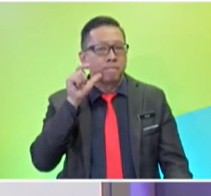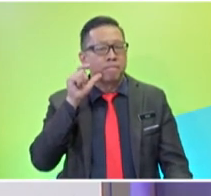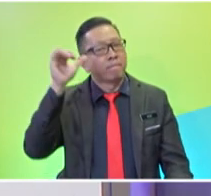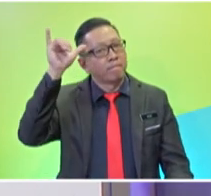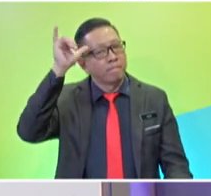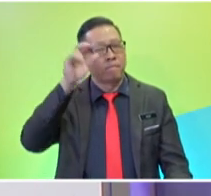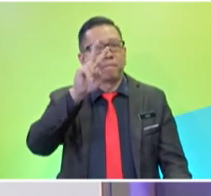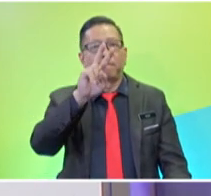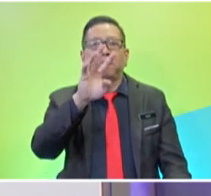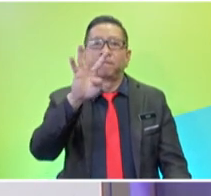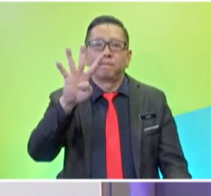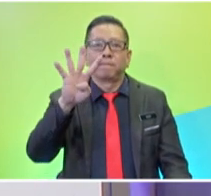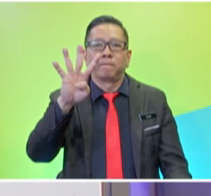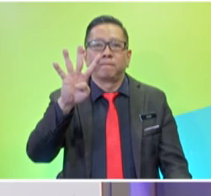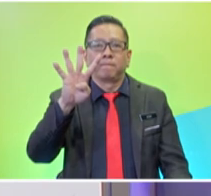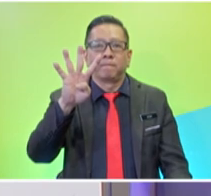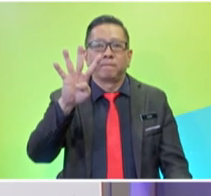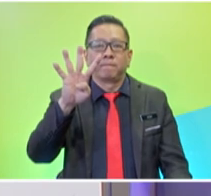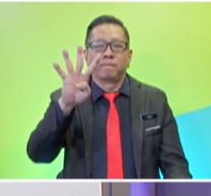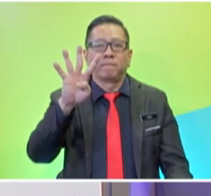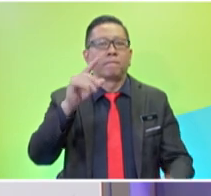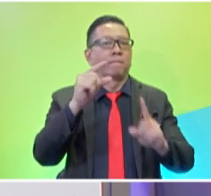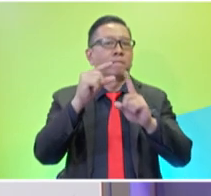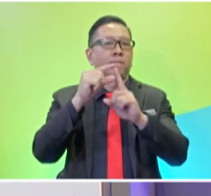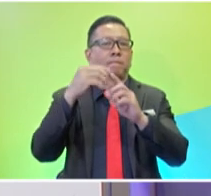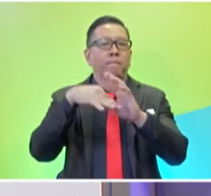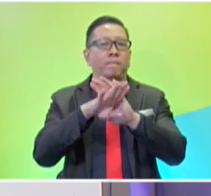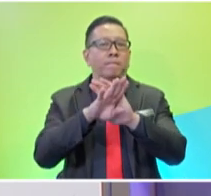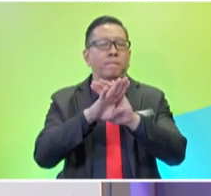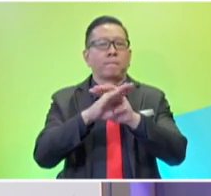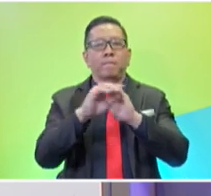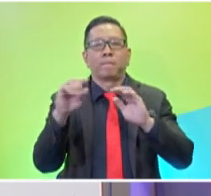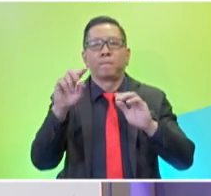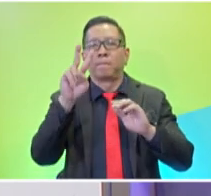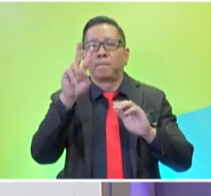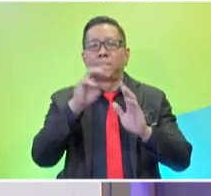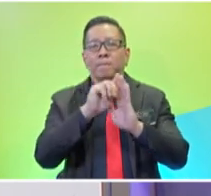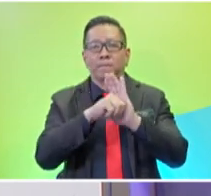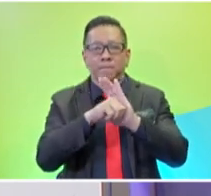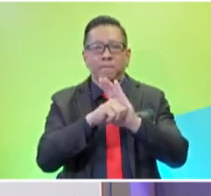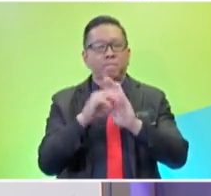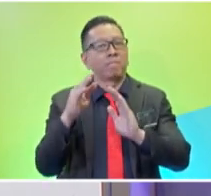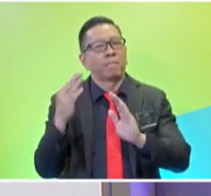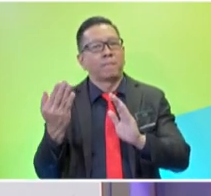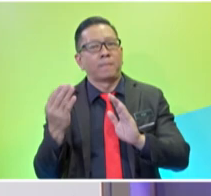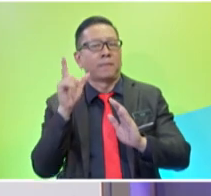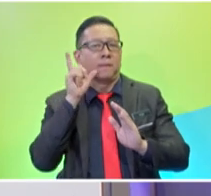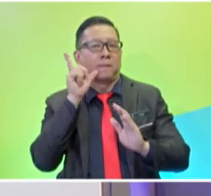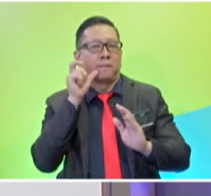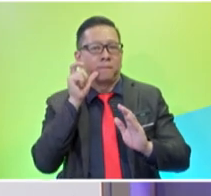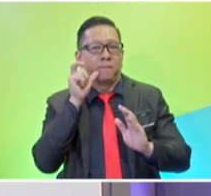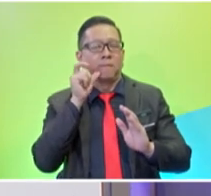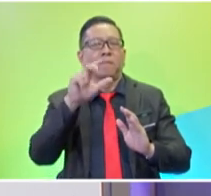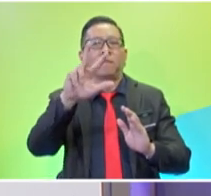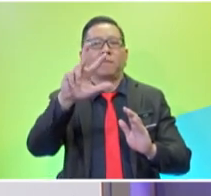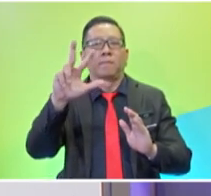24 patah perkataan dalam masa 2 menit oke dan mana 33